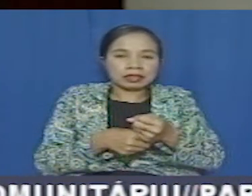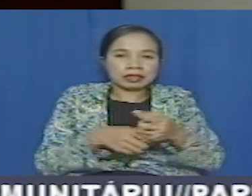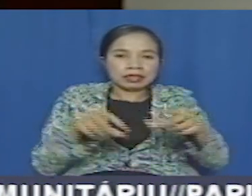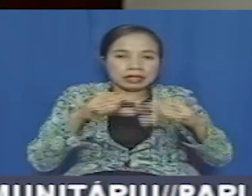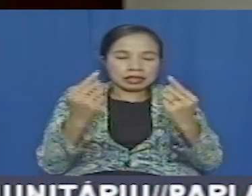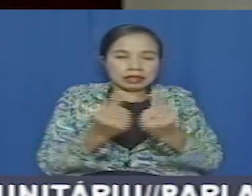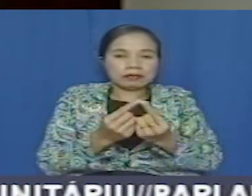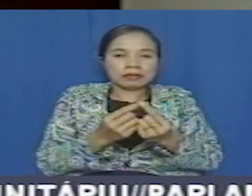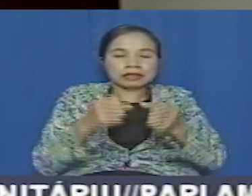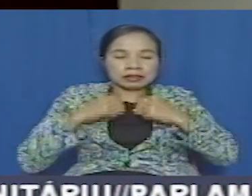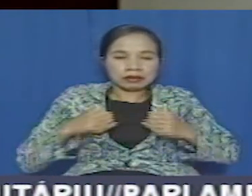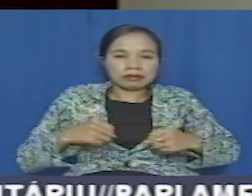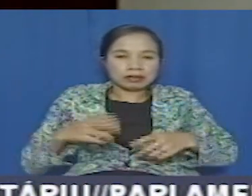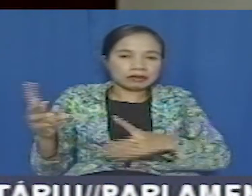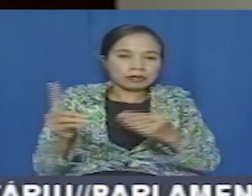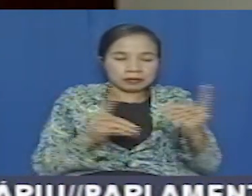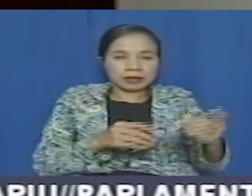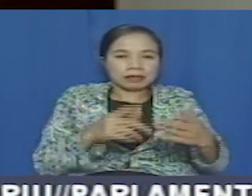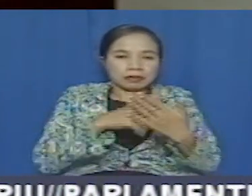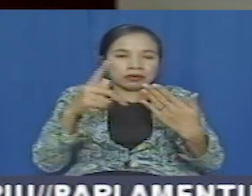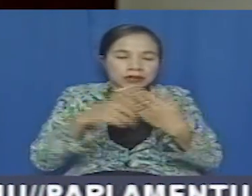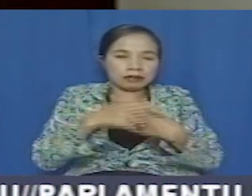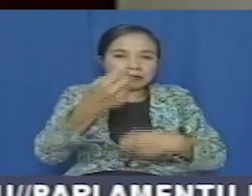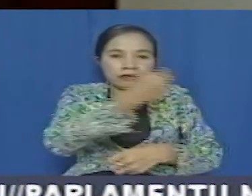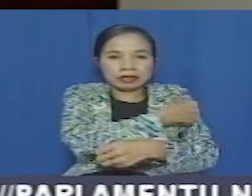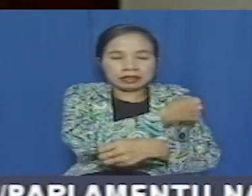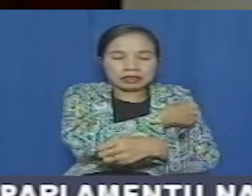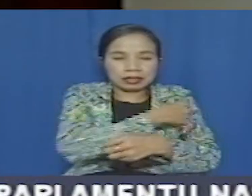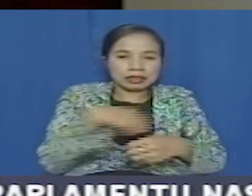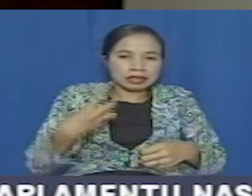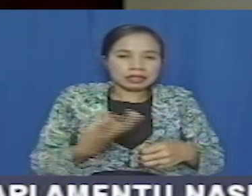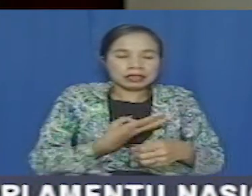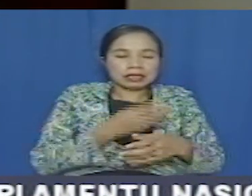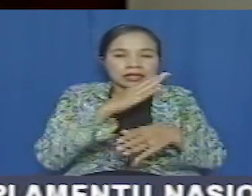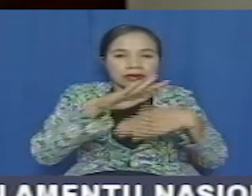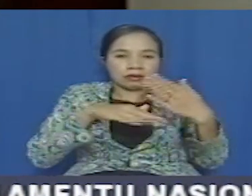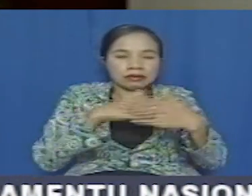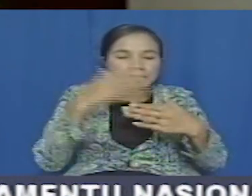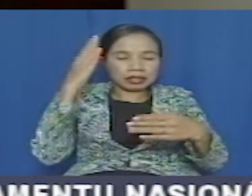programa vaksinasaun tambah itu tu atene kata atau bela prevene moras sira ne